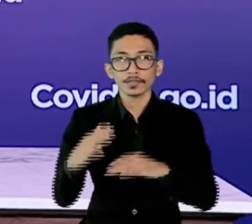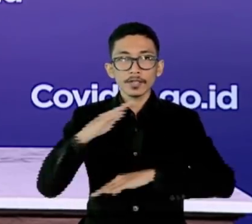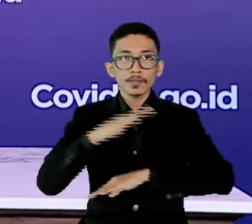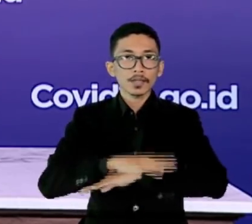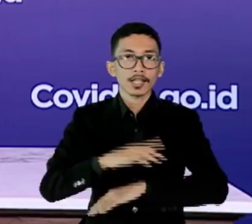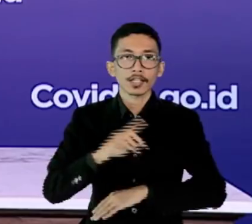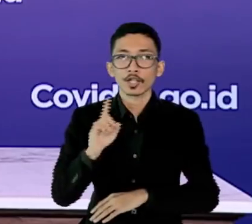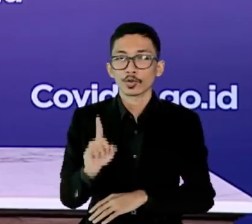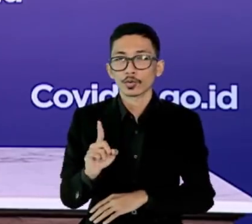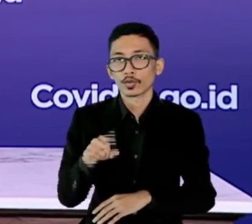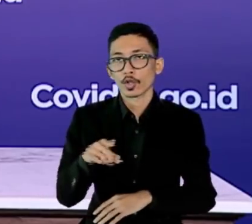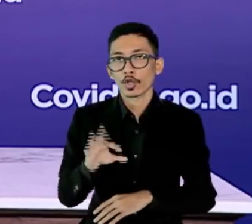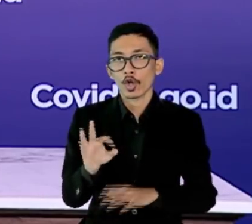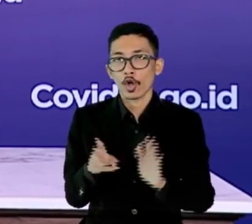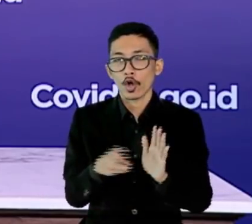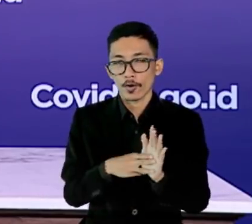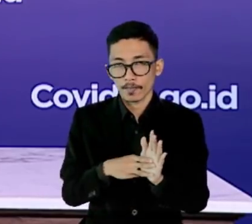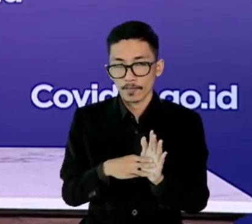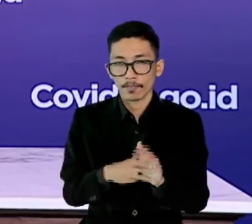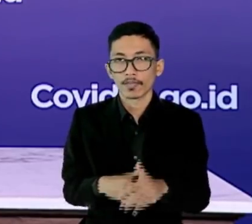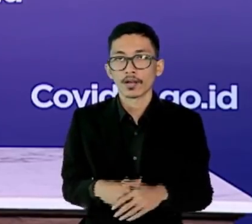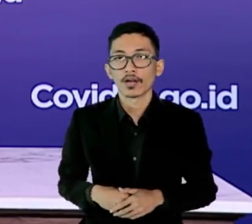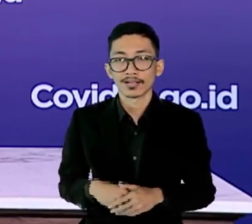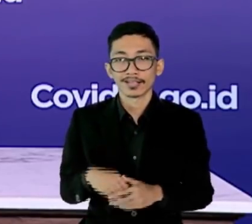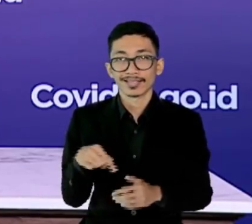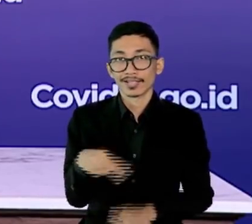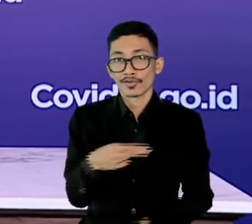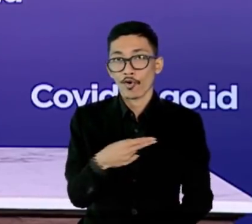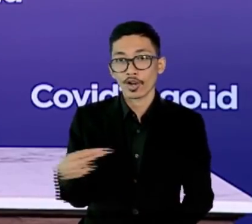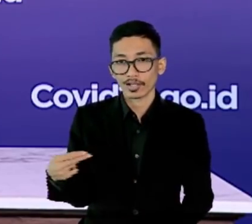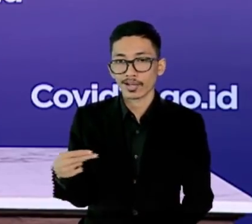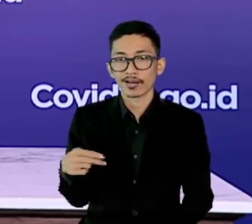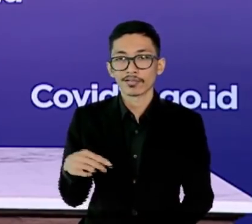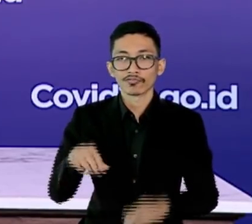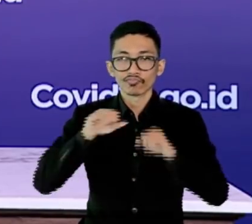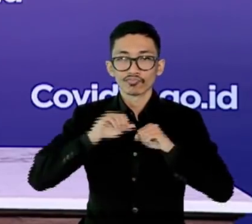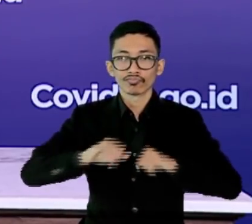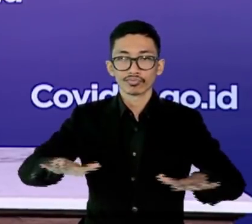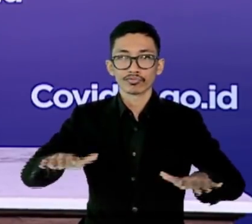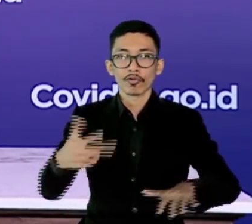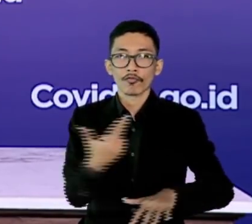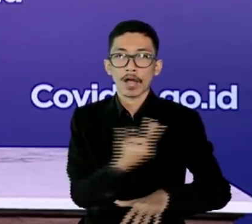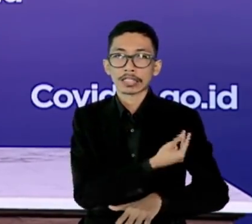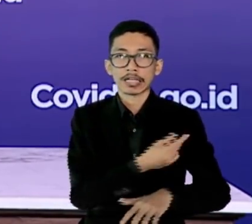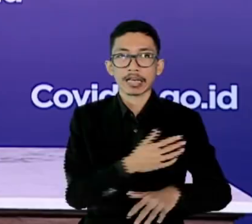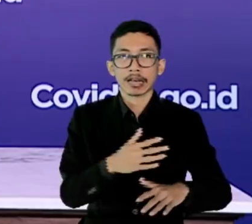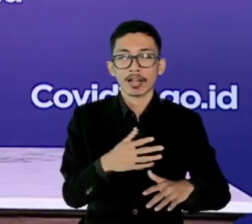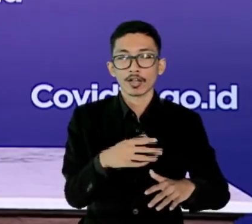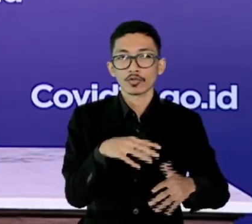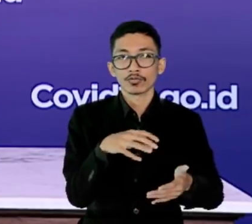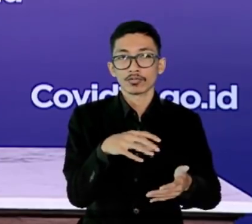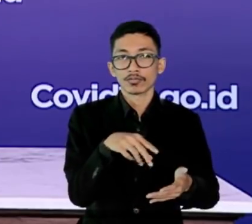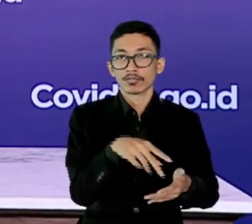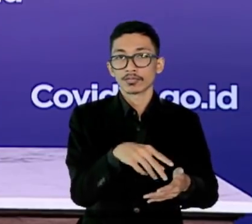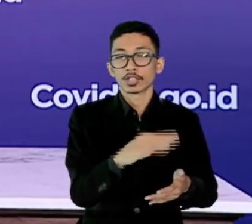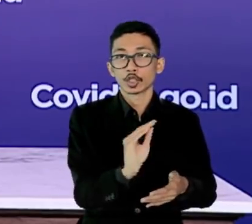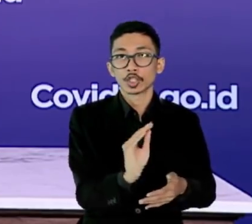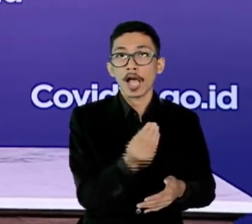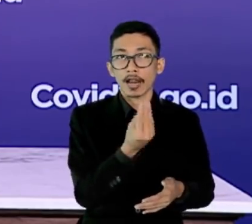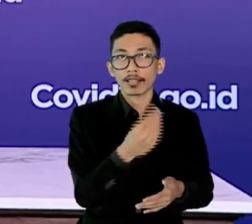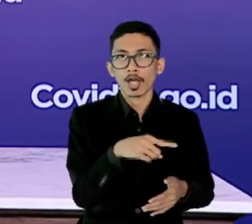berita1.com. Secara nasional terjadi ketimpangan dalam pemberian vaksin. Di Jakarta, cakupan vaksinasi sudah lebih dari